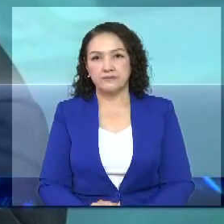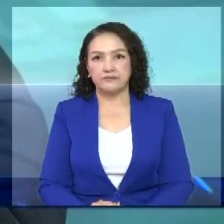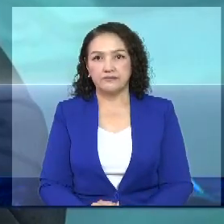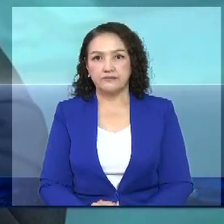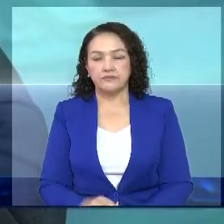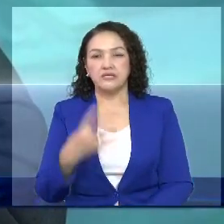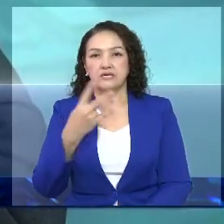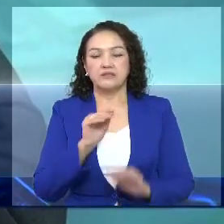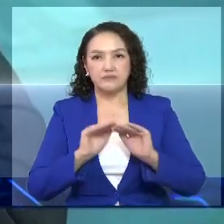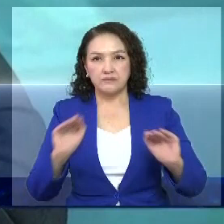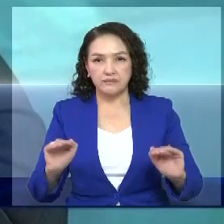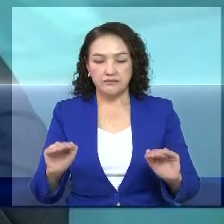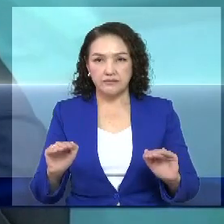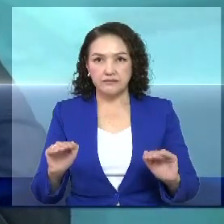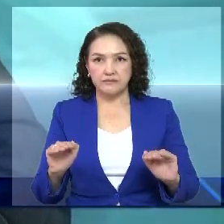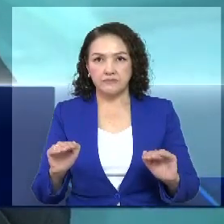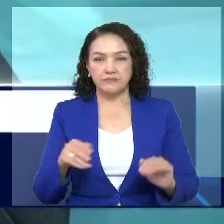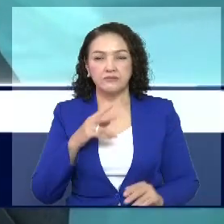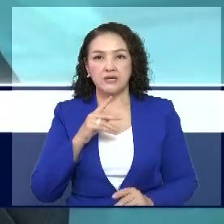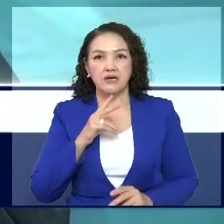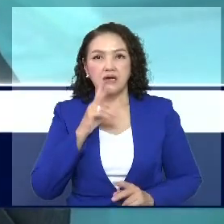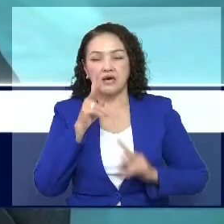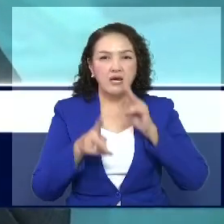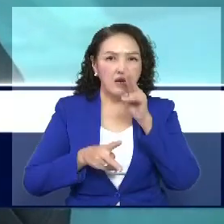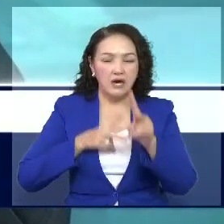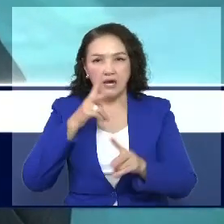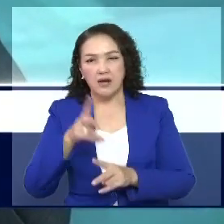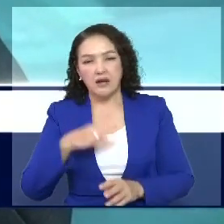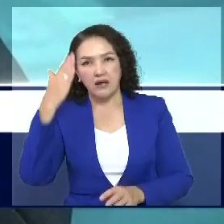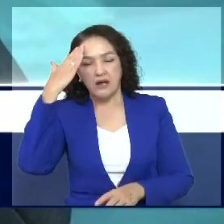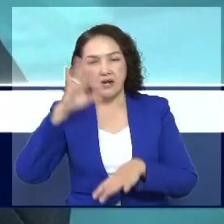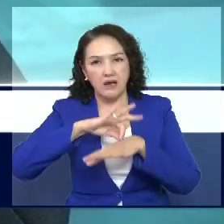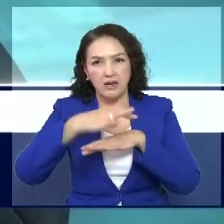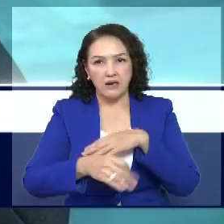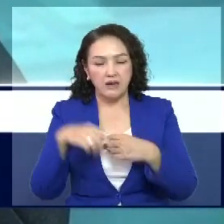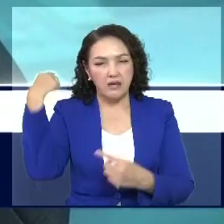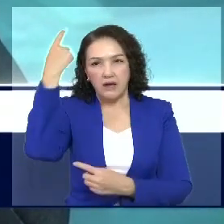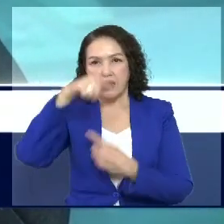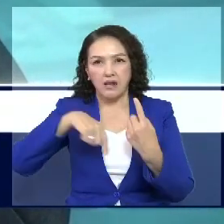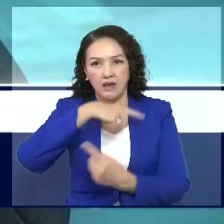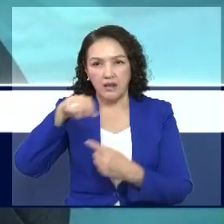Из них 4 детей. Вот, жалобы при поступлении: головные боли, головокружение,